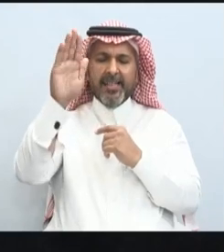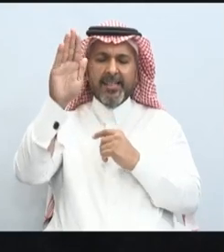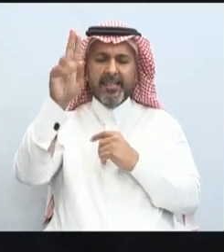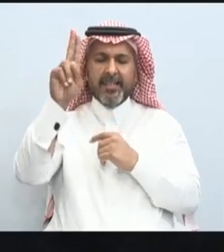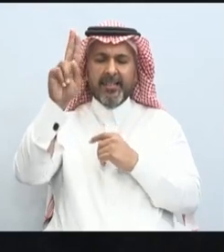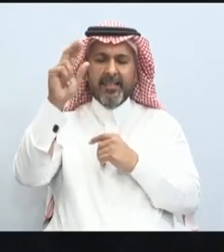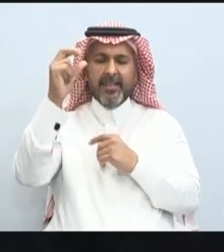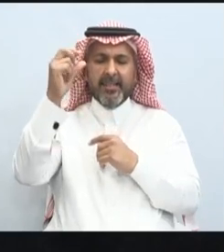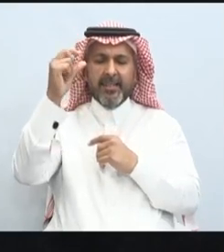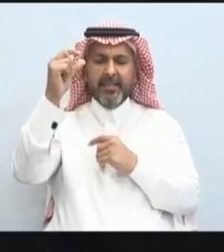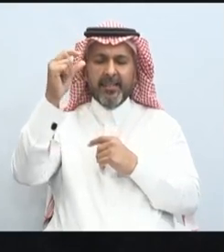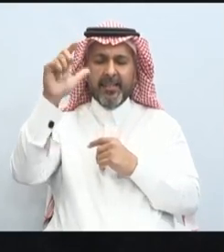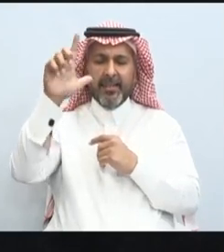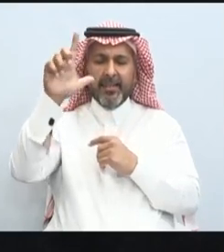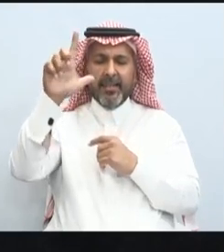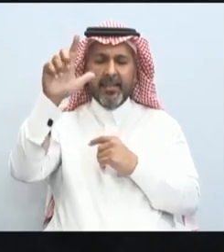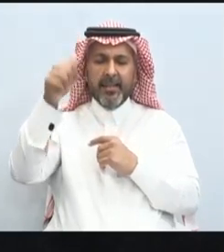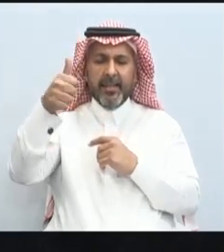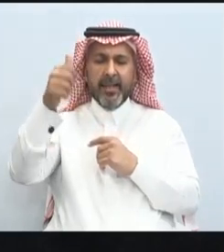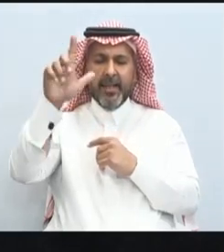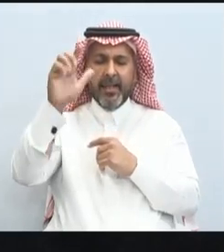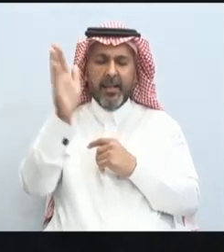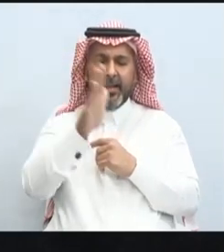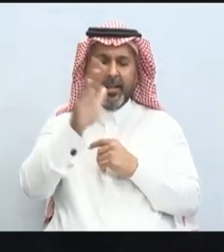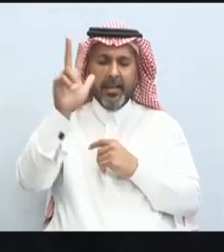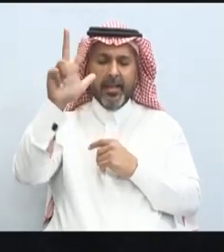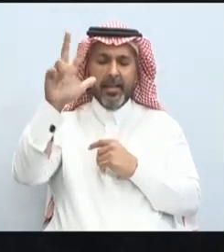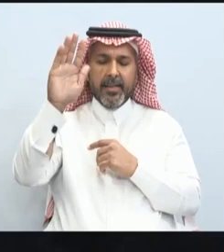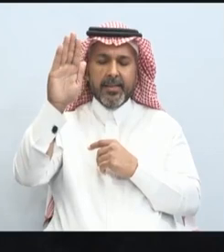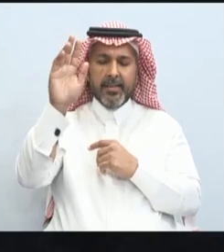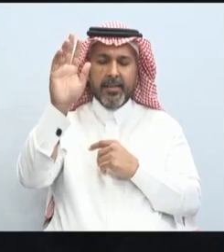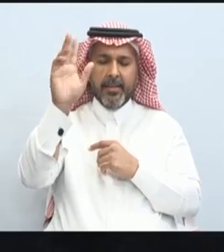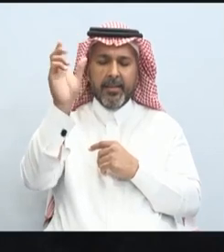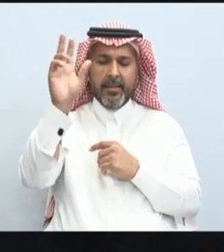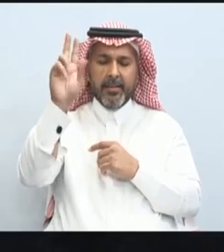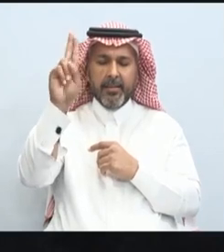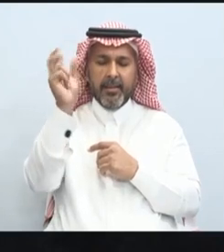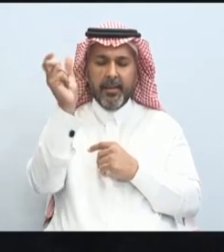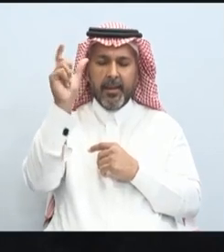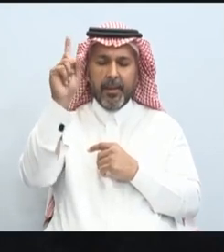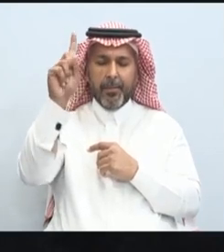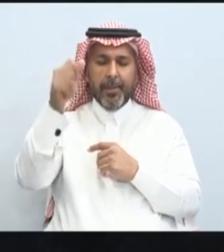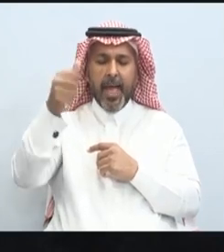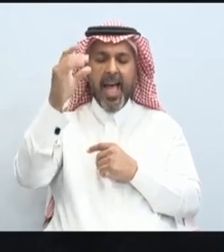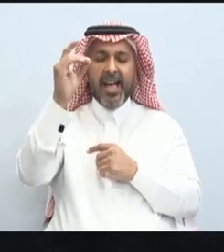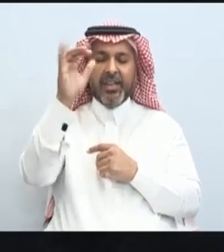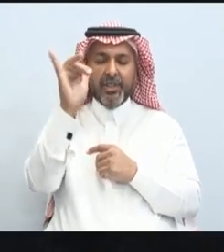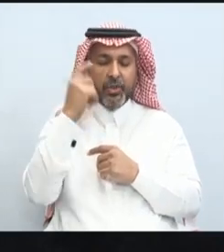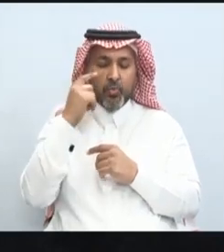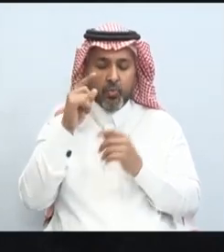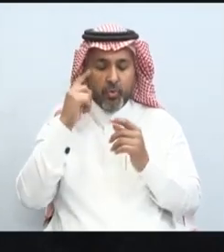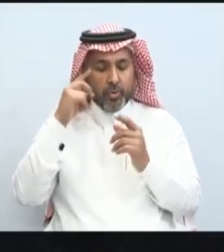يتذكر هناك نوع له مقدمه واحده وهناك نوع اخر له